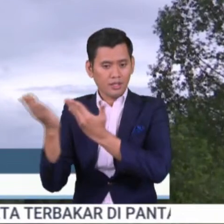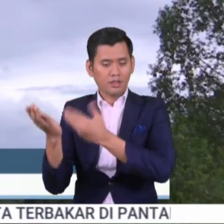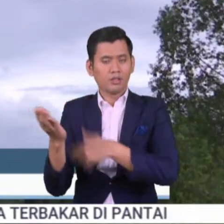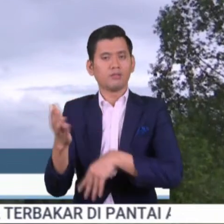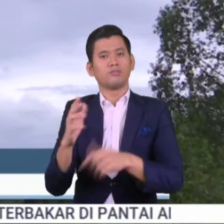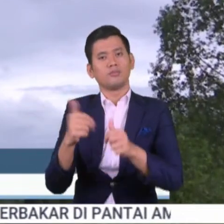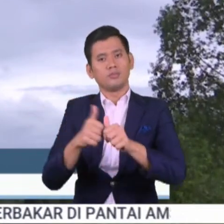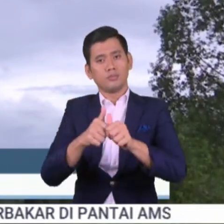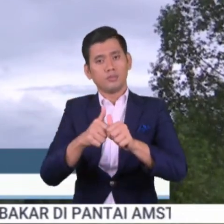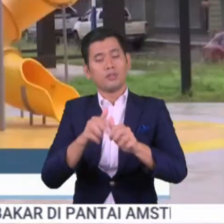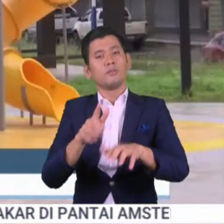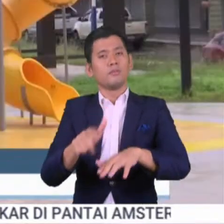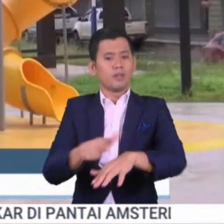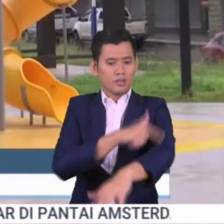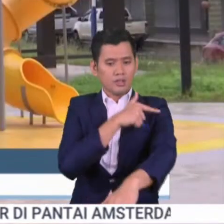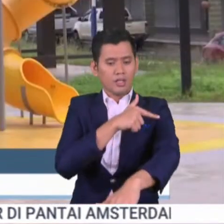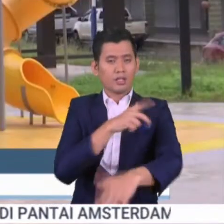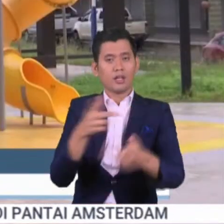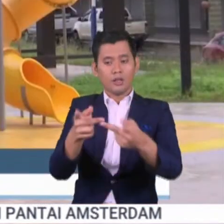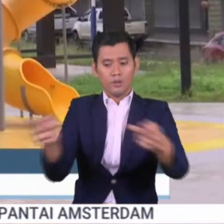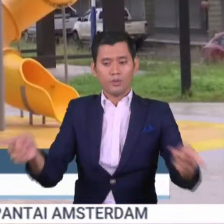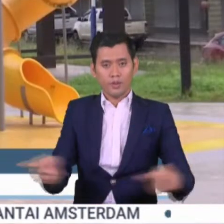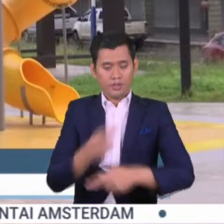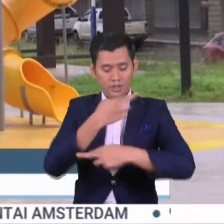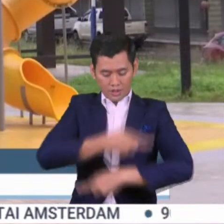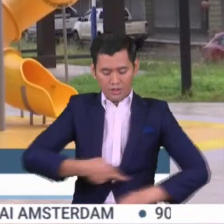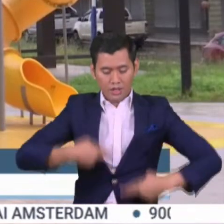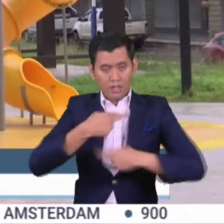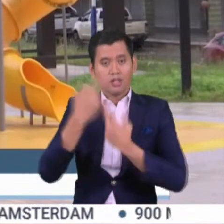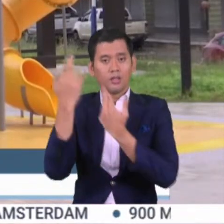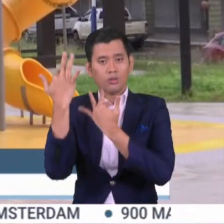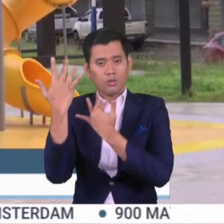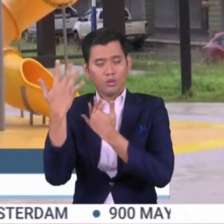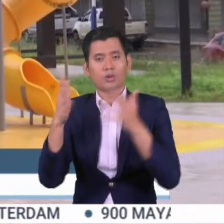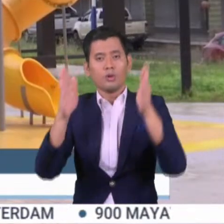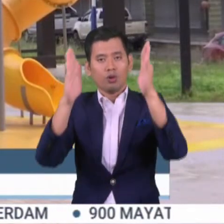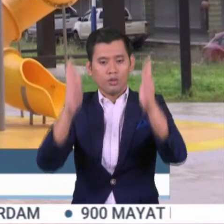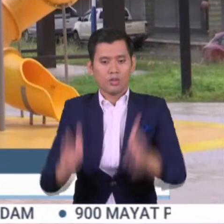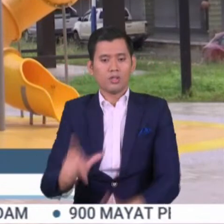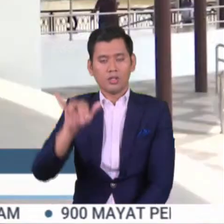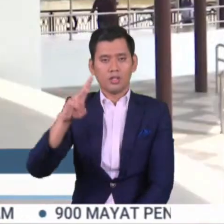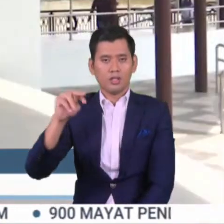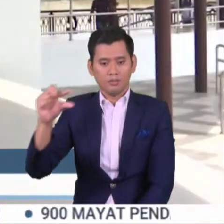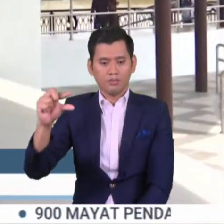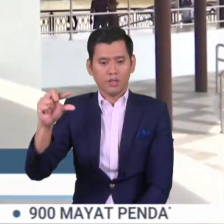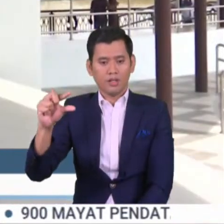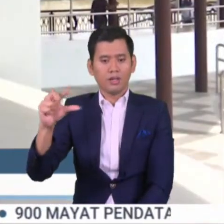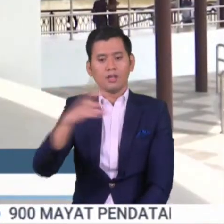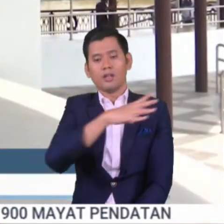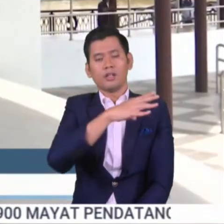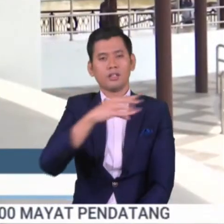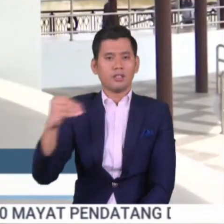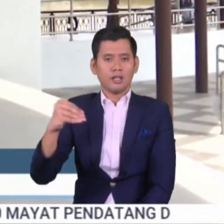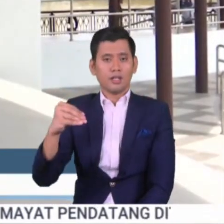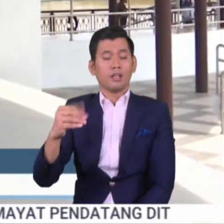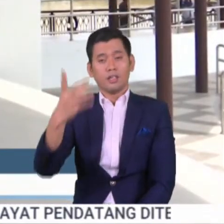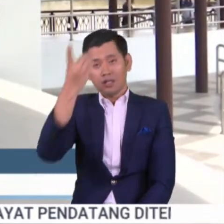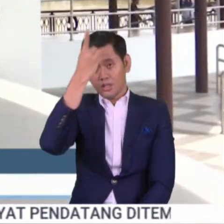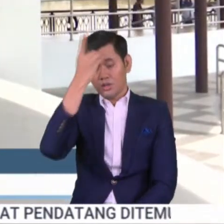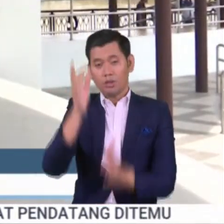km dan menjadi kawasan rekreasi yang dinantikan penduduk Limbang. Dalam perkembangan sama, Datuk Dr. Abdul Rahman